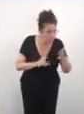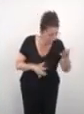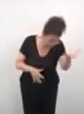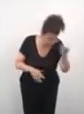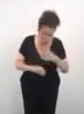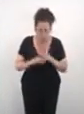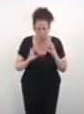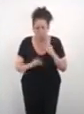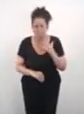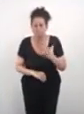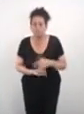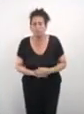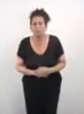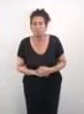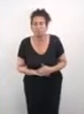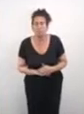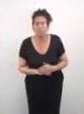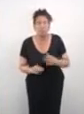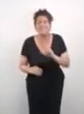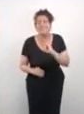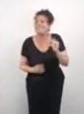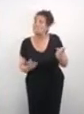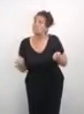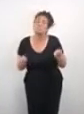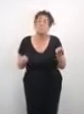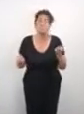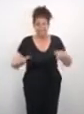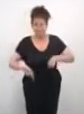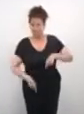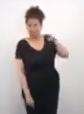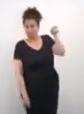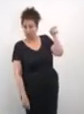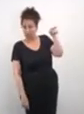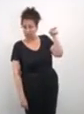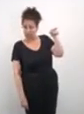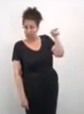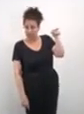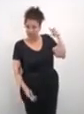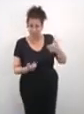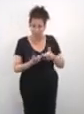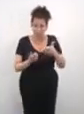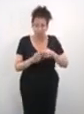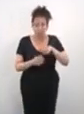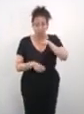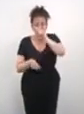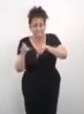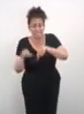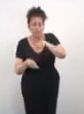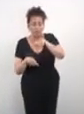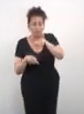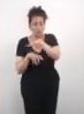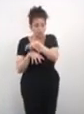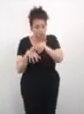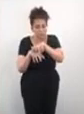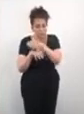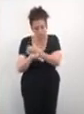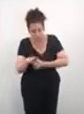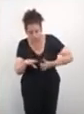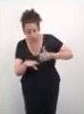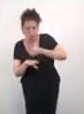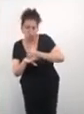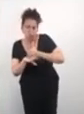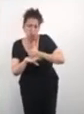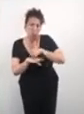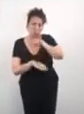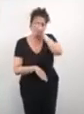Ce dispositif est à la main de l'État. La dernière fois que Monsieur le maire et moi-même avons rencontré Madame la préfète et Madame le procureur, nous leur avons demandé